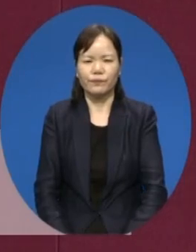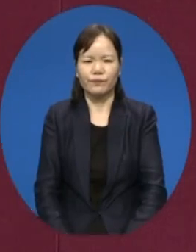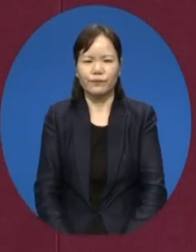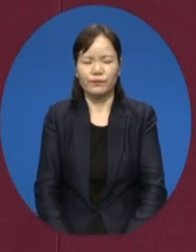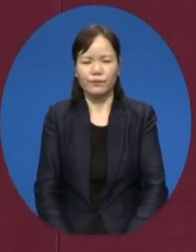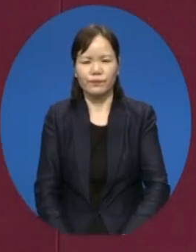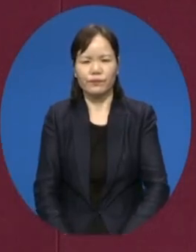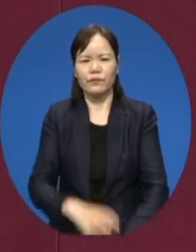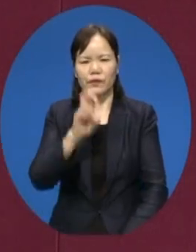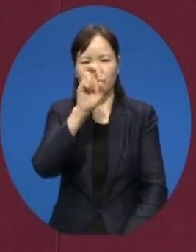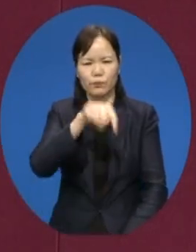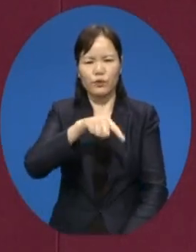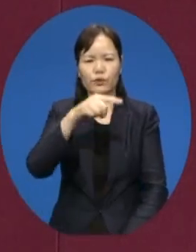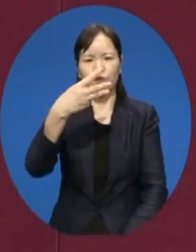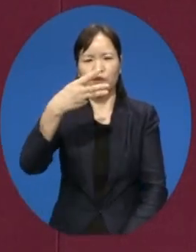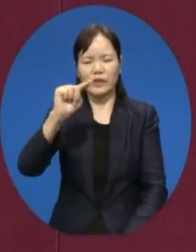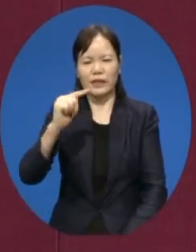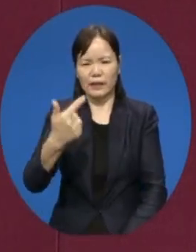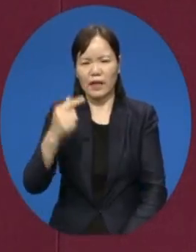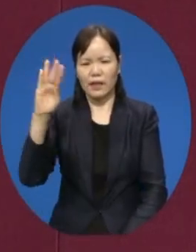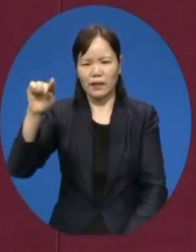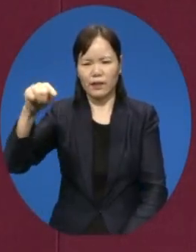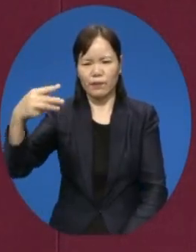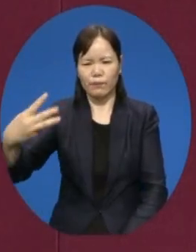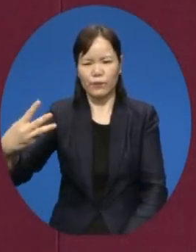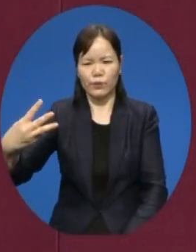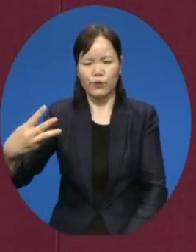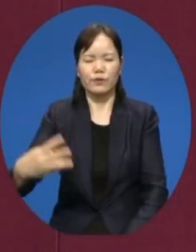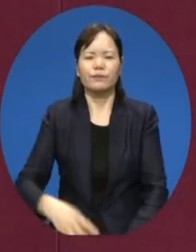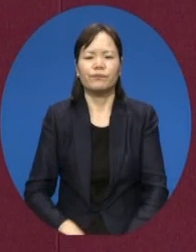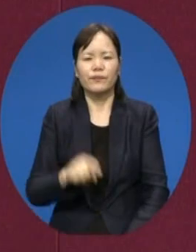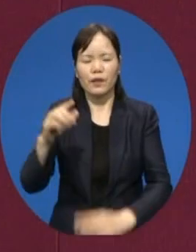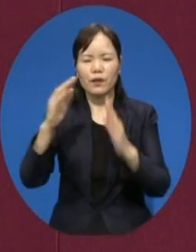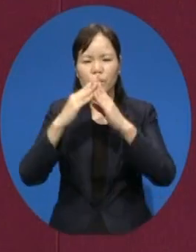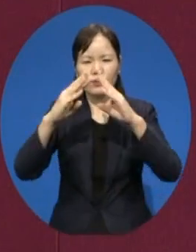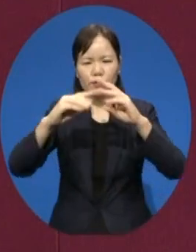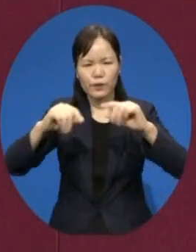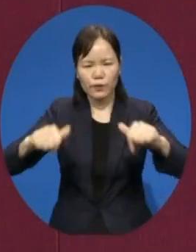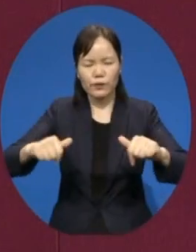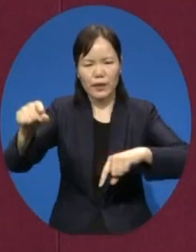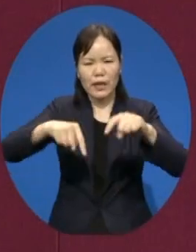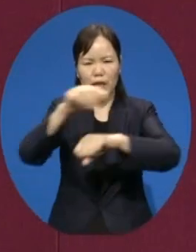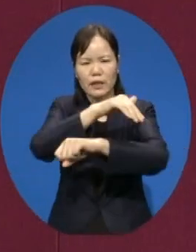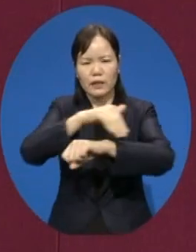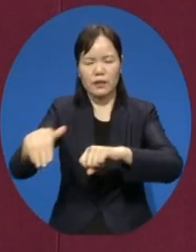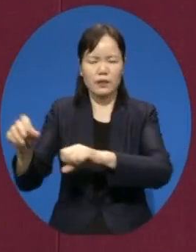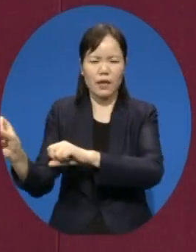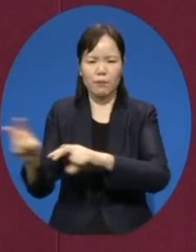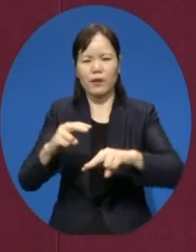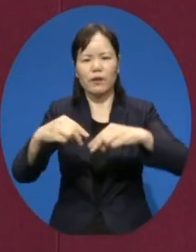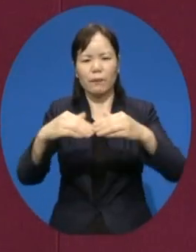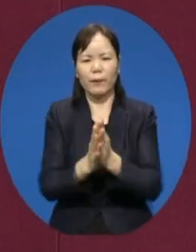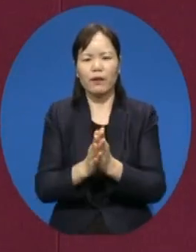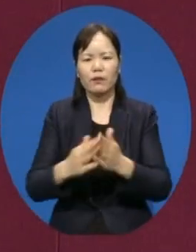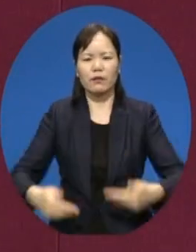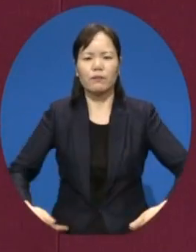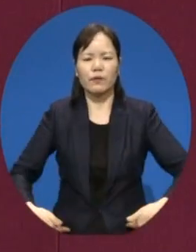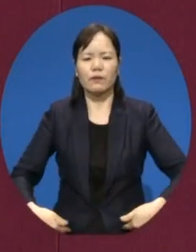무, 탄, 불, 이 부동산 정책 즉각 폐기해야